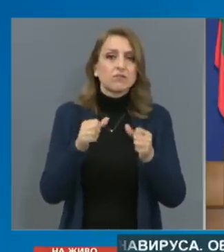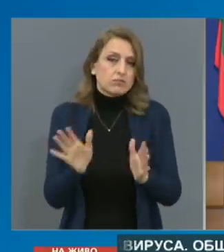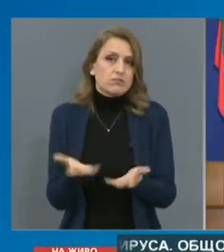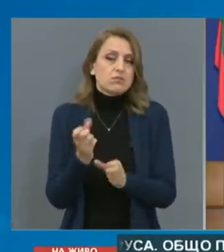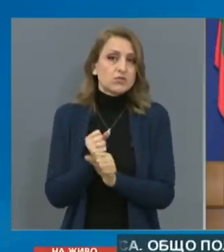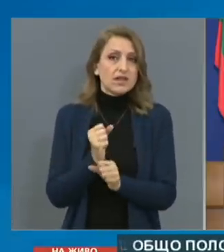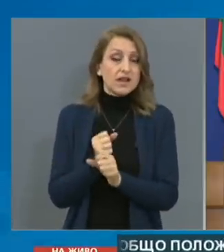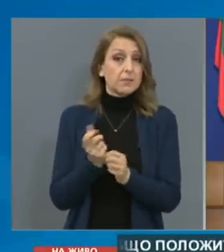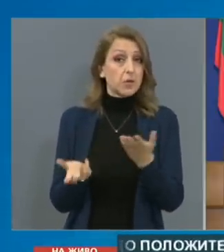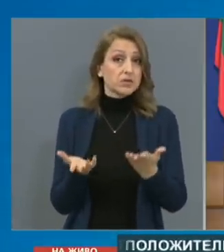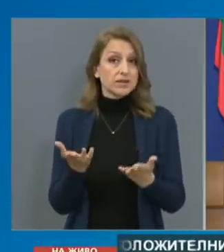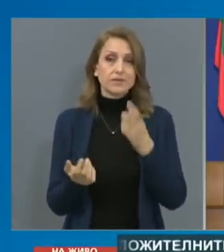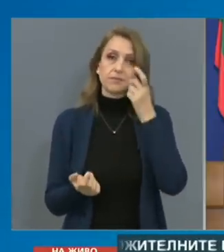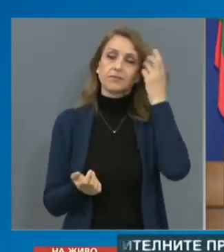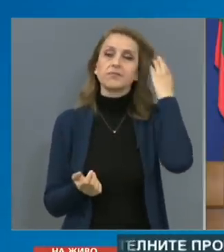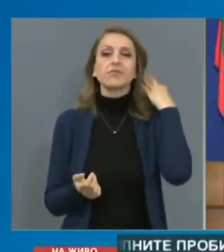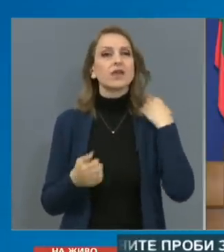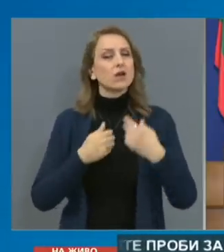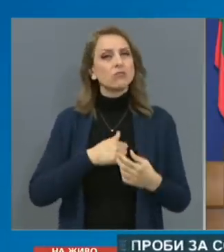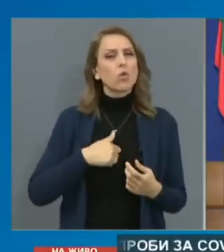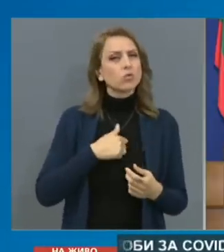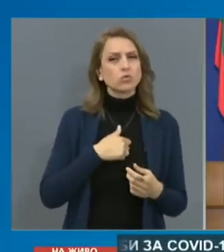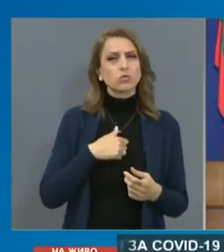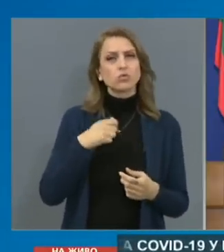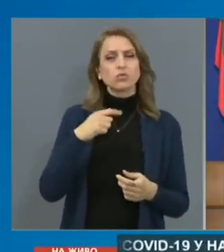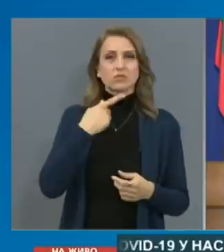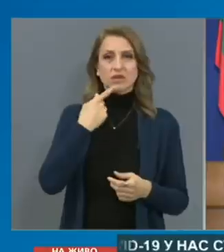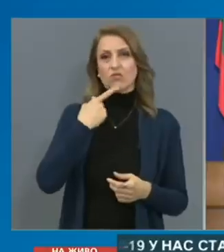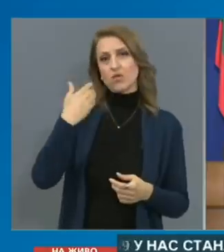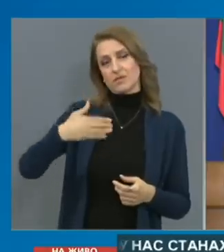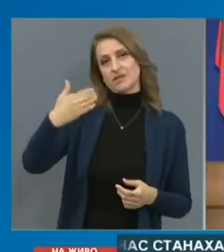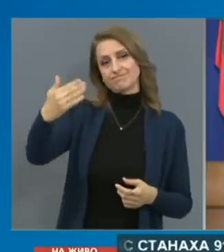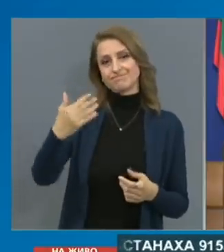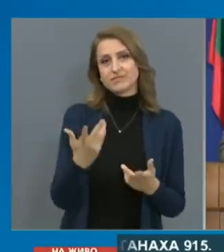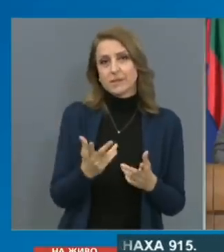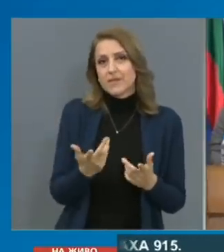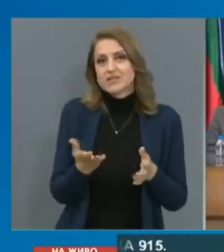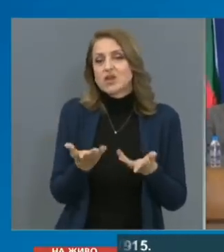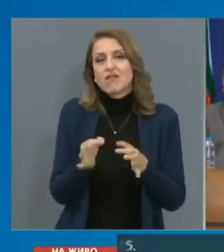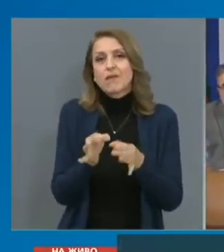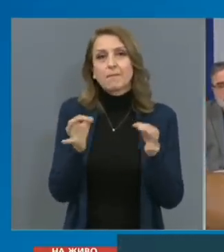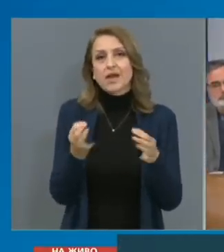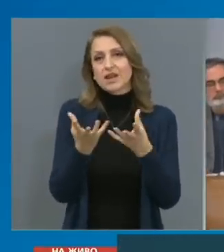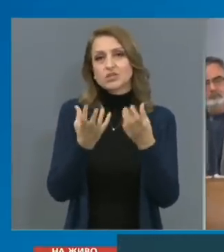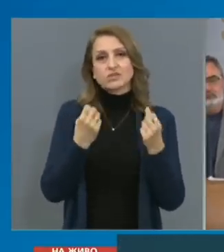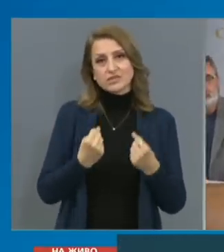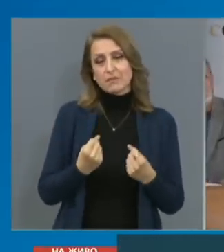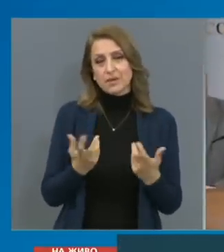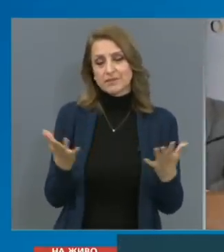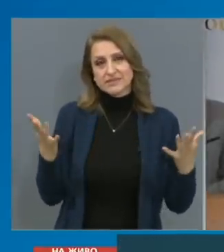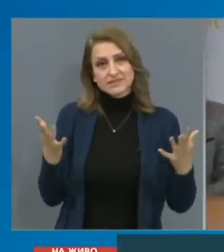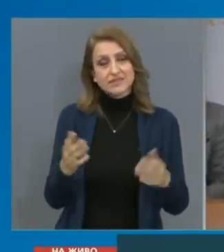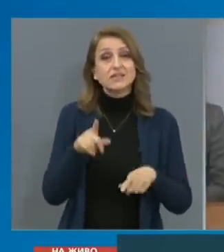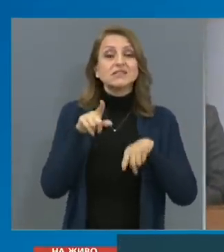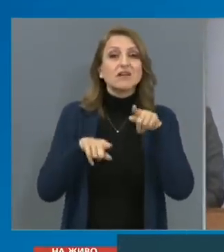работят? Активно се обсъждат всякакви предстоящи мерки. Разбира се, това е